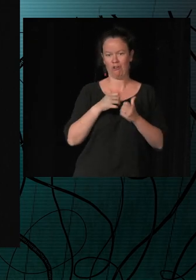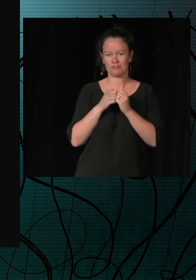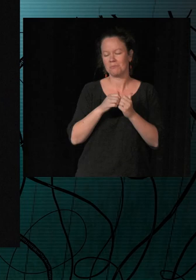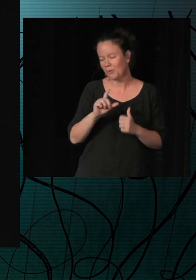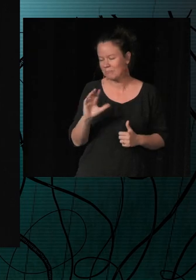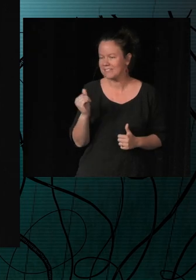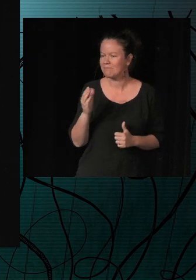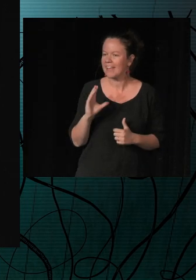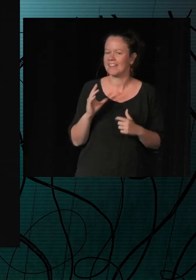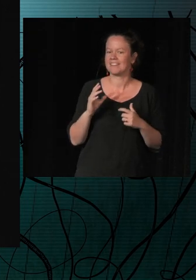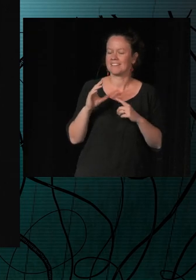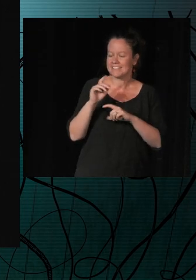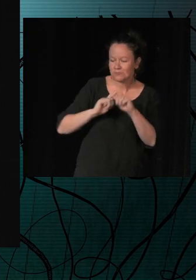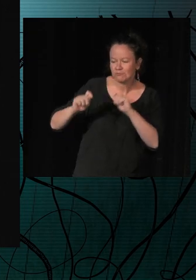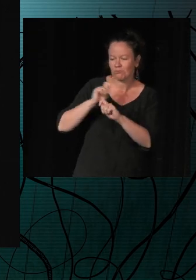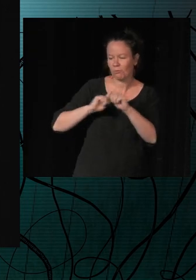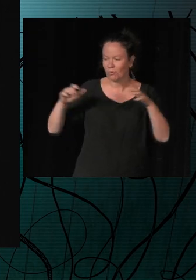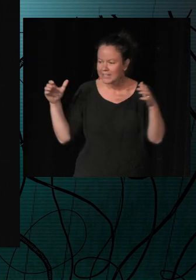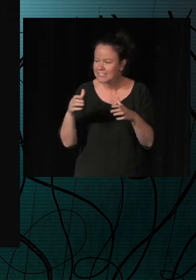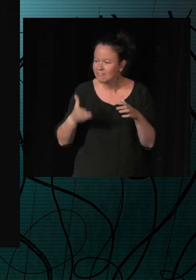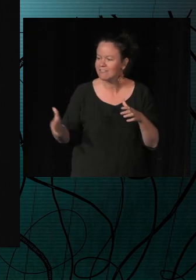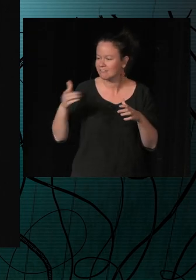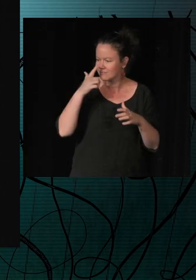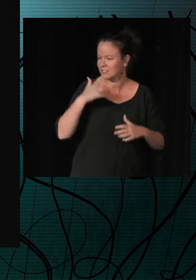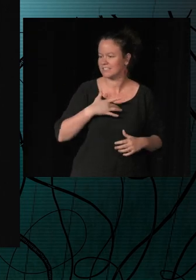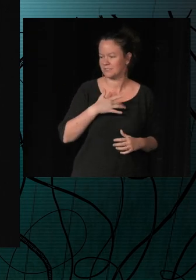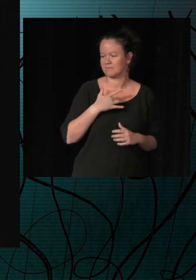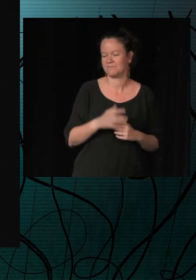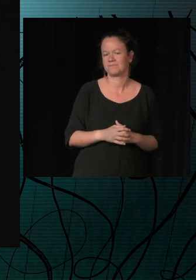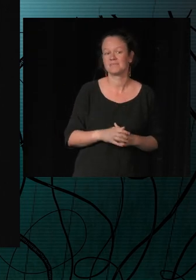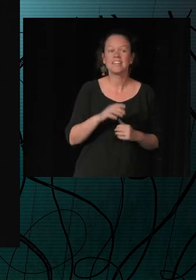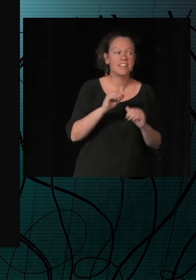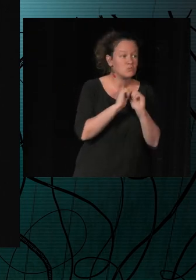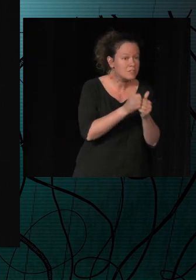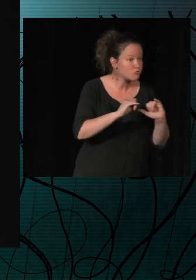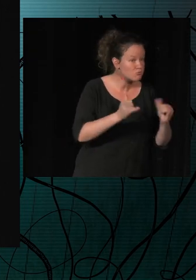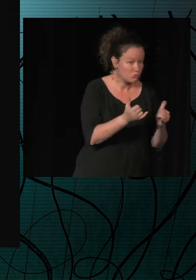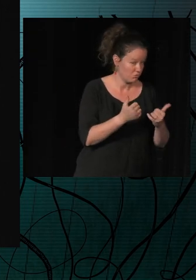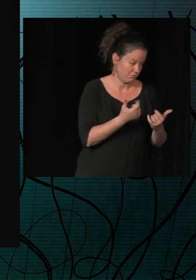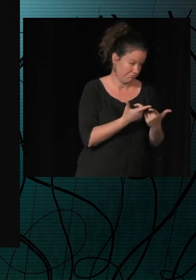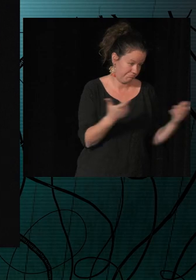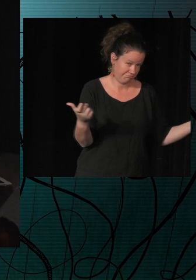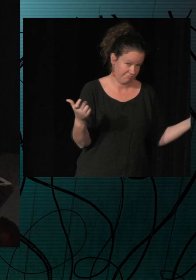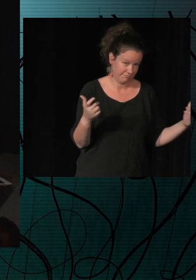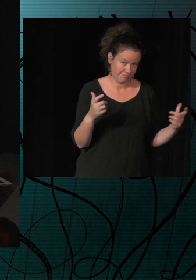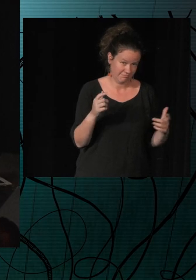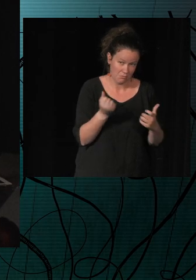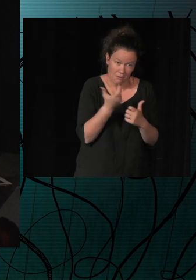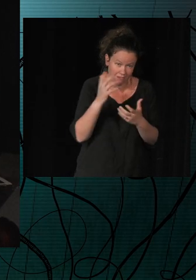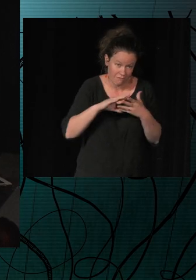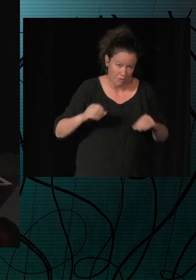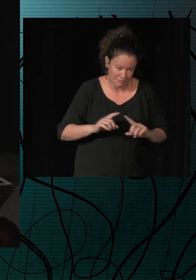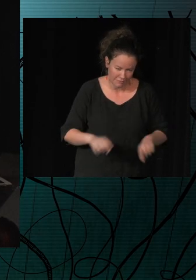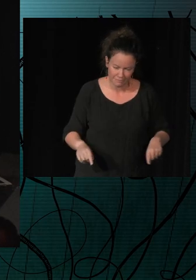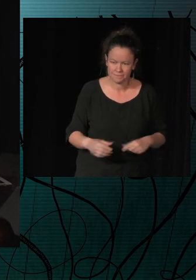qui s'installe que je trouve vraiment super intéressant et selon les jeux ça peut être très très varié quoi tu as mis le doigt sur quelque chose de très intéressant effectivement cette espèce